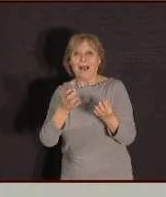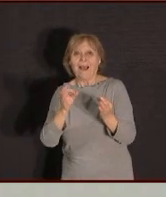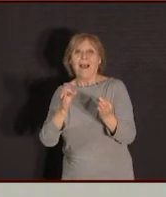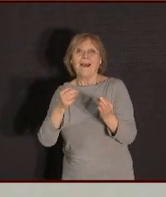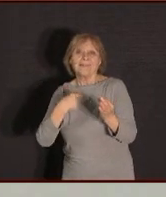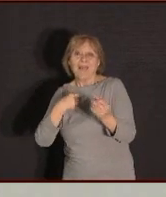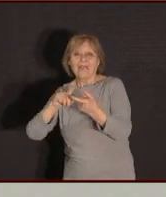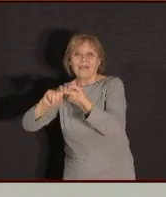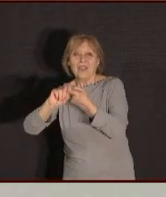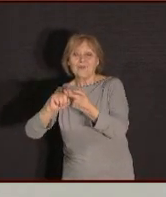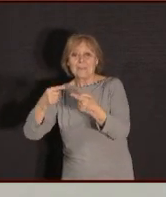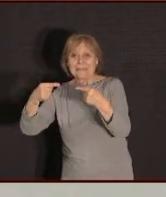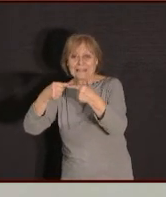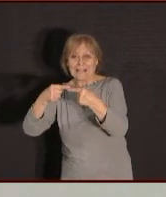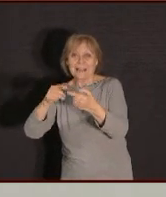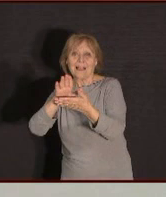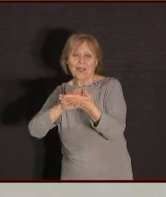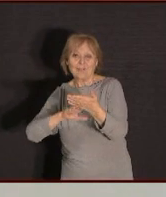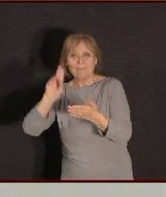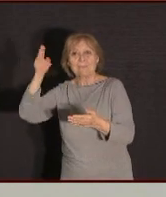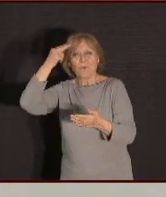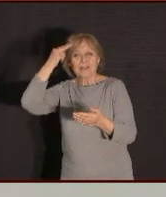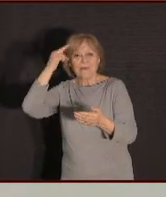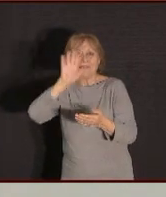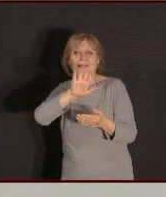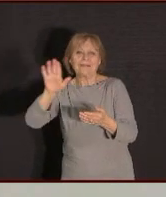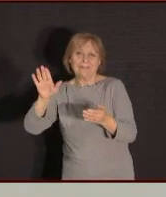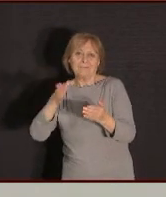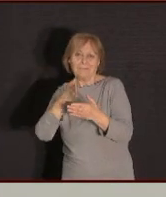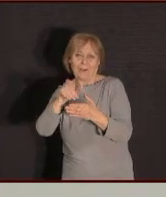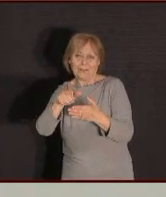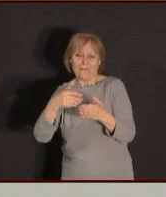da navežem kakšne stike, da začnem spoznavati utripnikovega življenja.